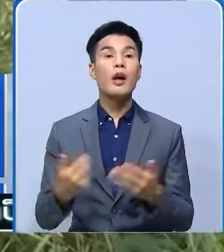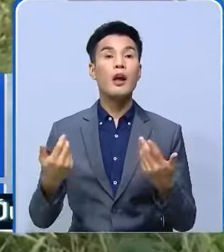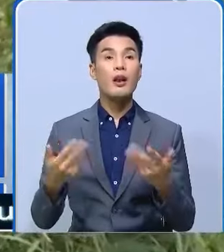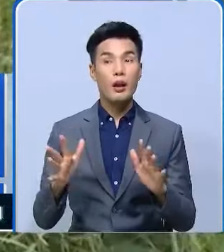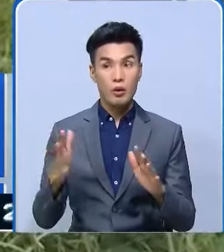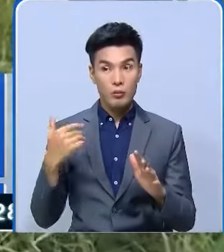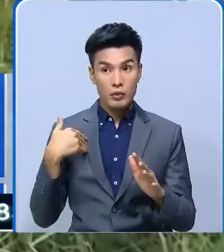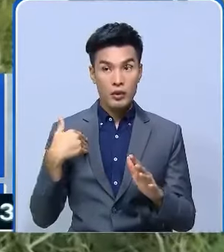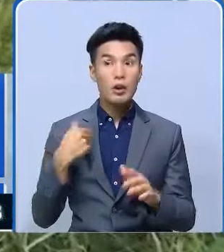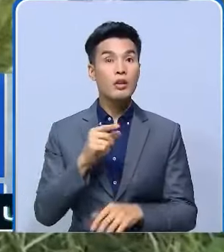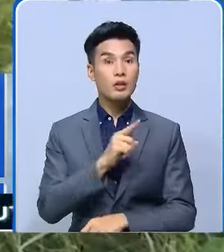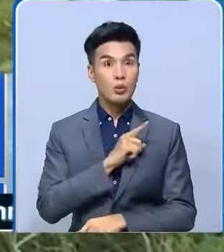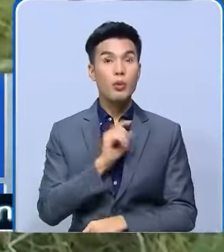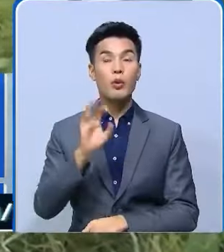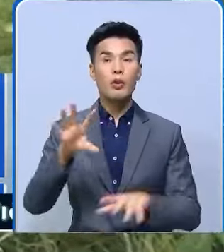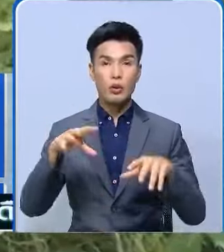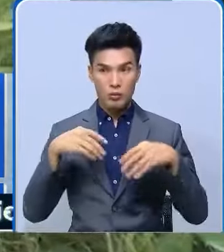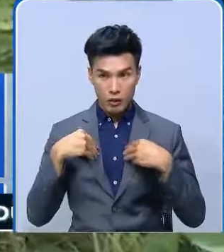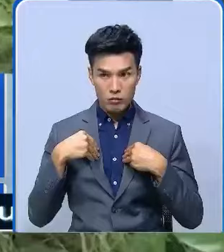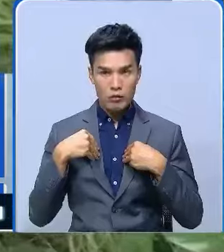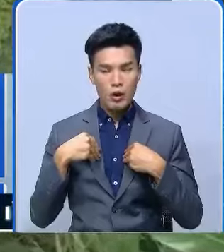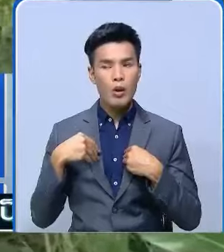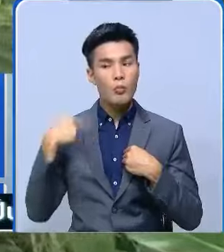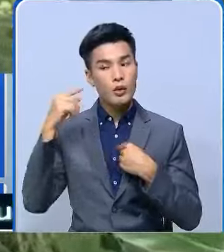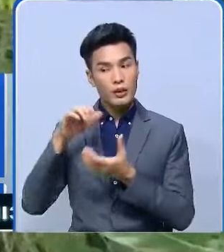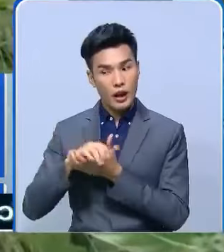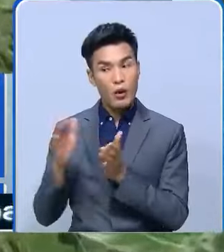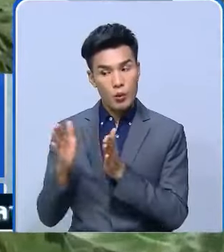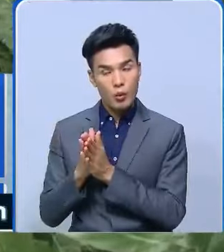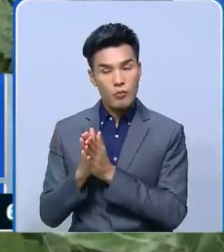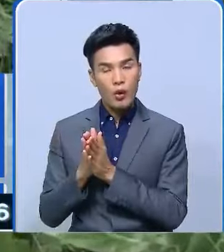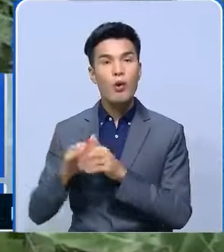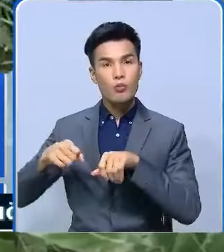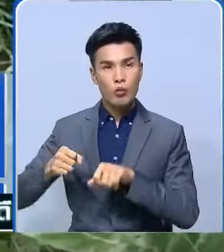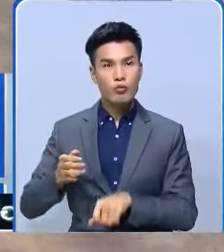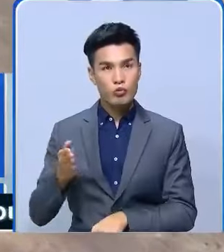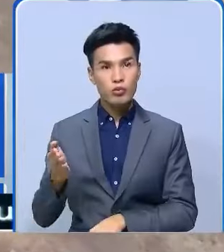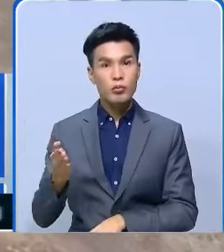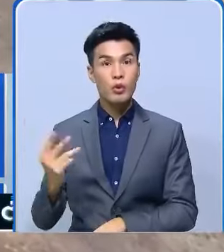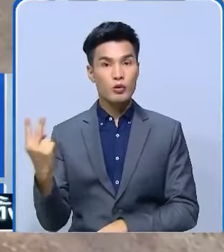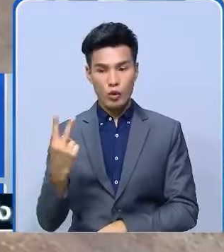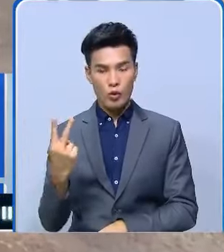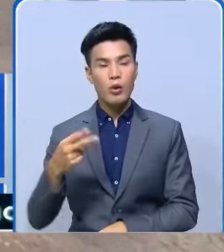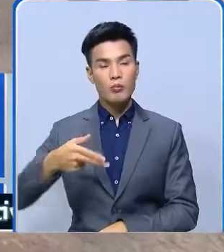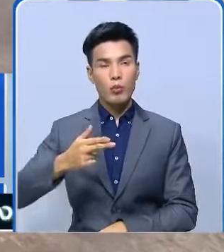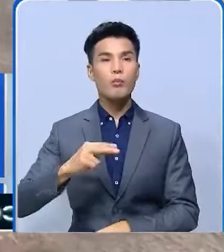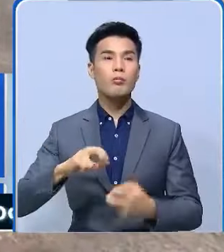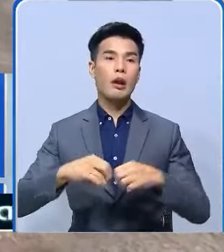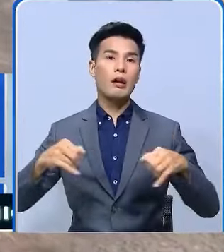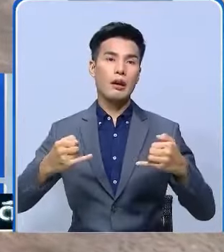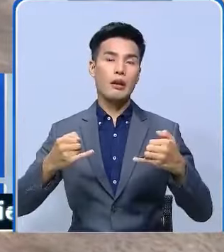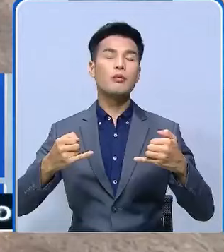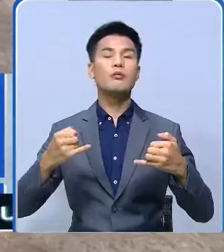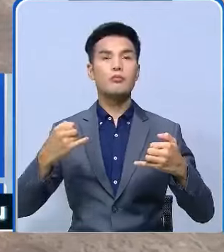เจ้าตัวยอมรับสารภาพว่าร่วมกับเมียซึ่งก็เป็นคนขี่รถจักรยานยนต์ไปยิงนายแก้วทองที่บ้านเพราะว่ามีปัญหาขัดแย้งกันม